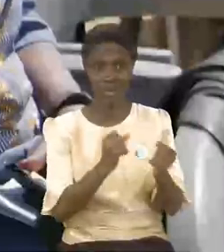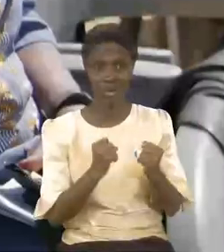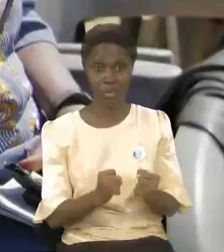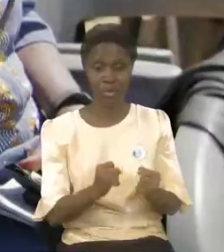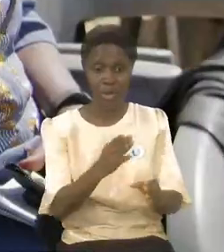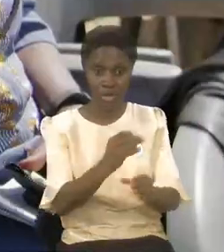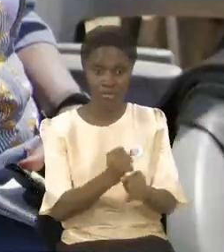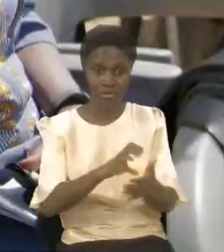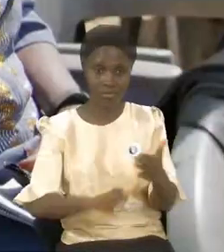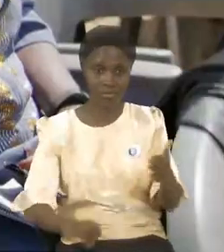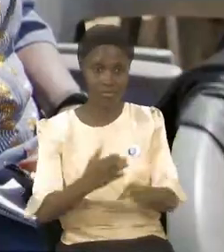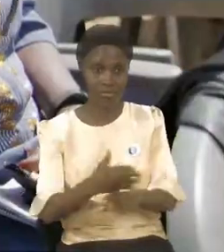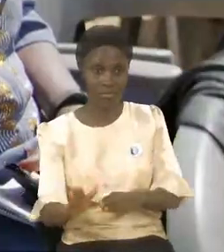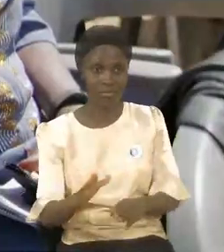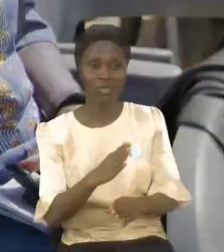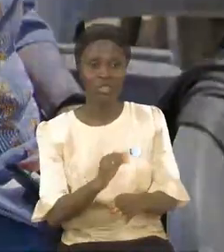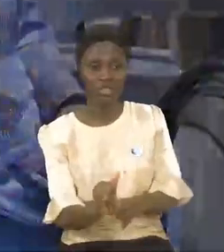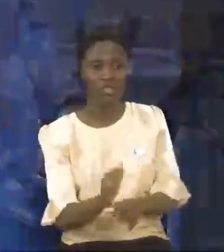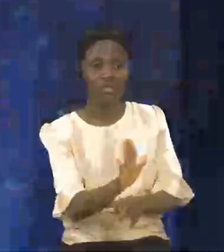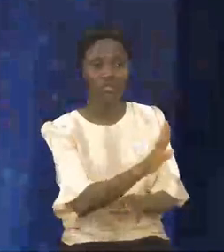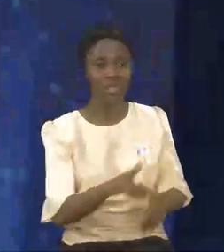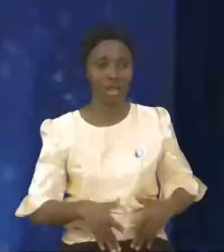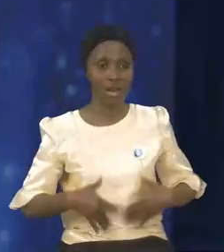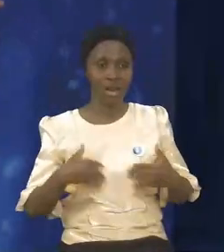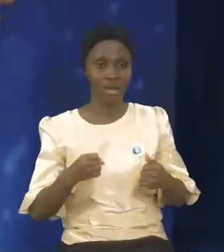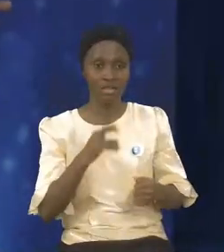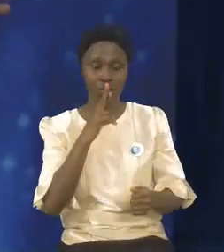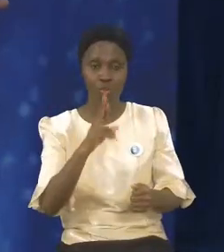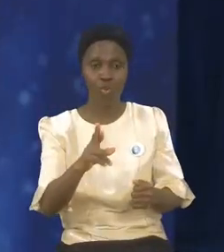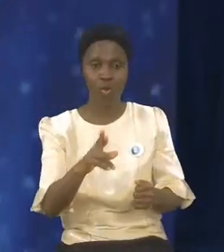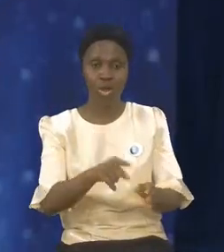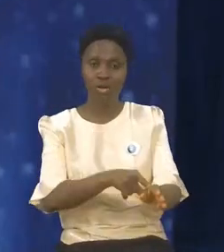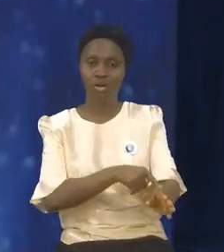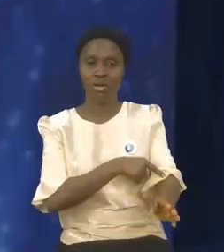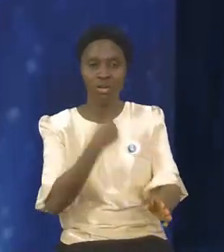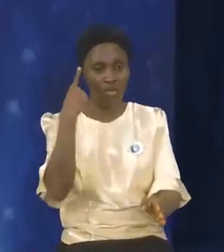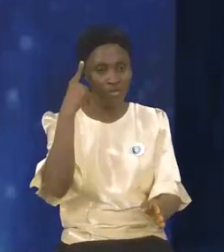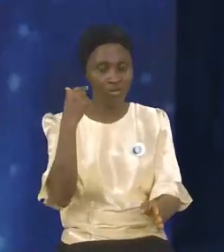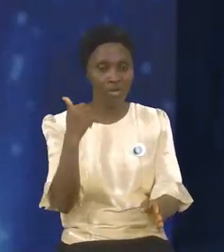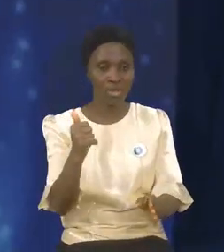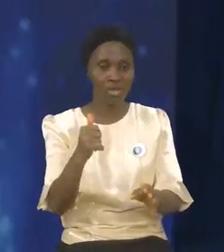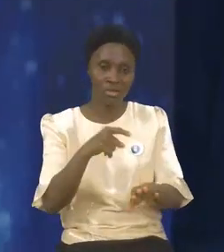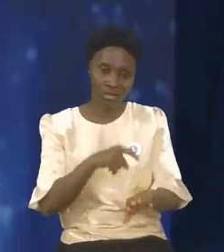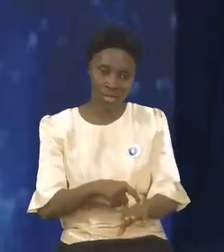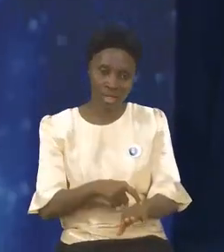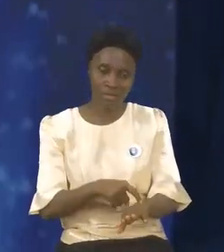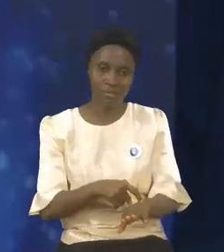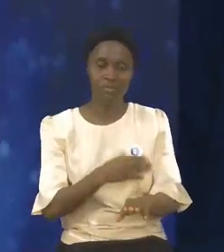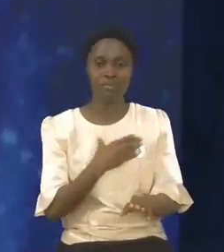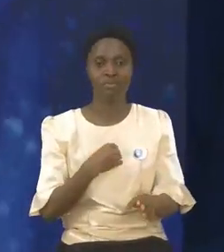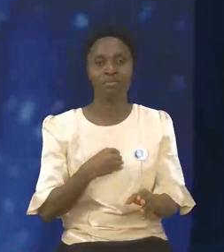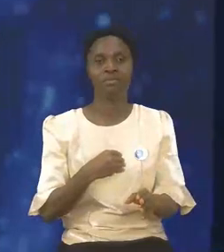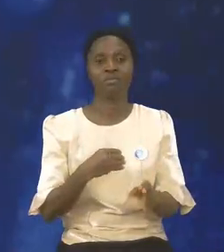leur puissance, mais une prolongation de vie leur fut accordée jusqu'à un certain